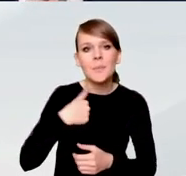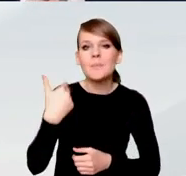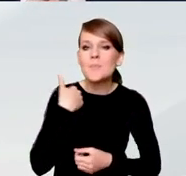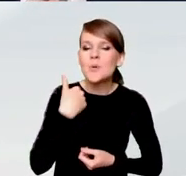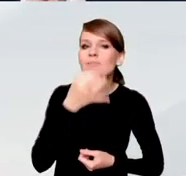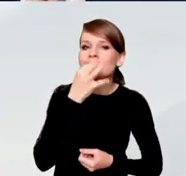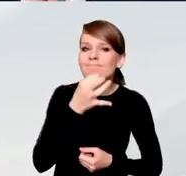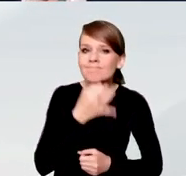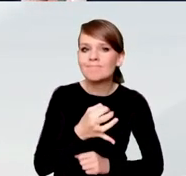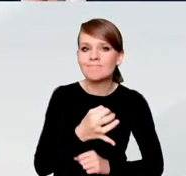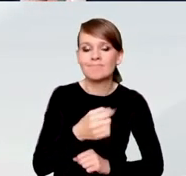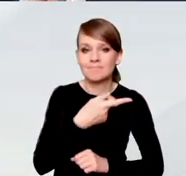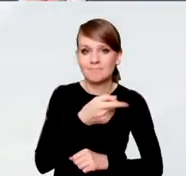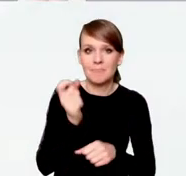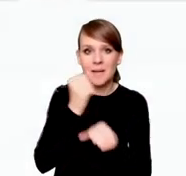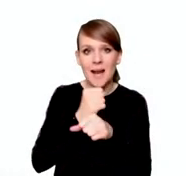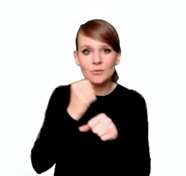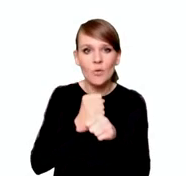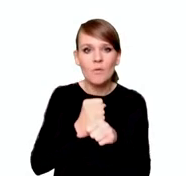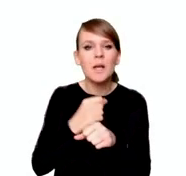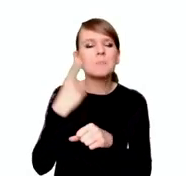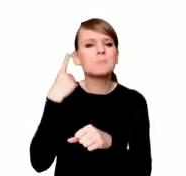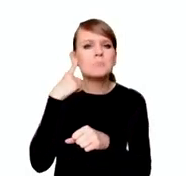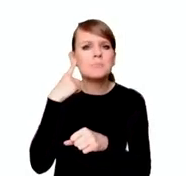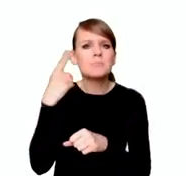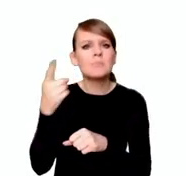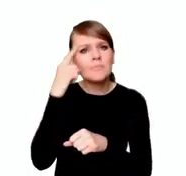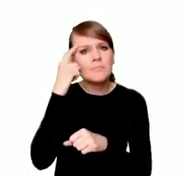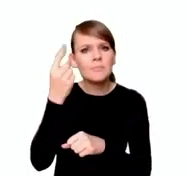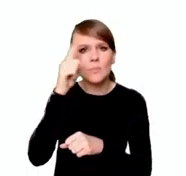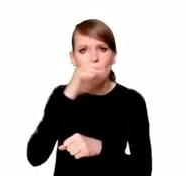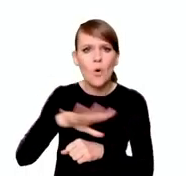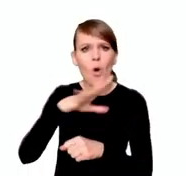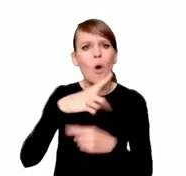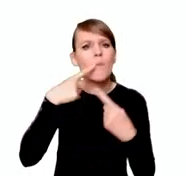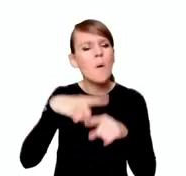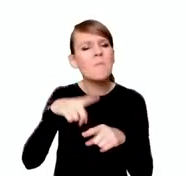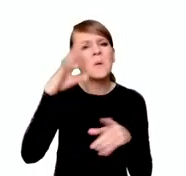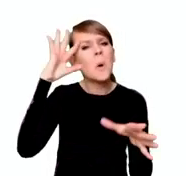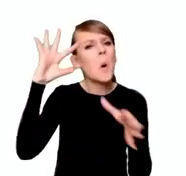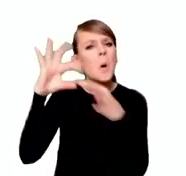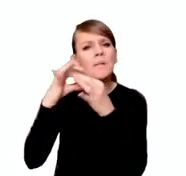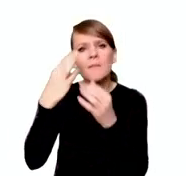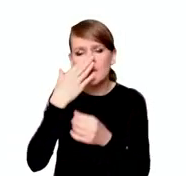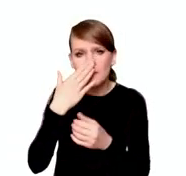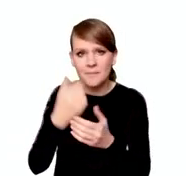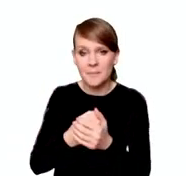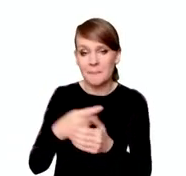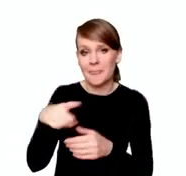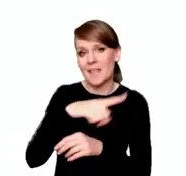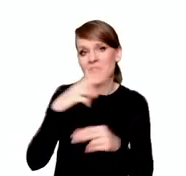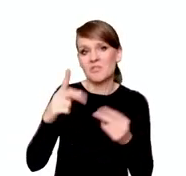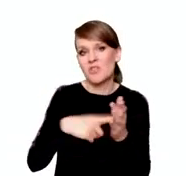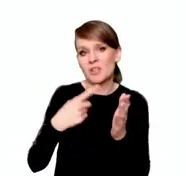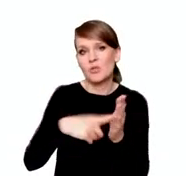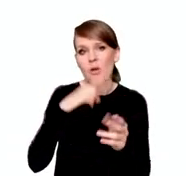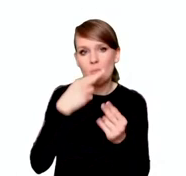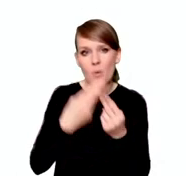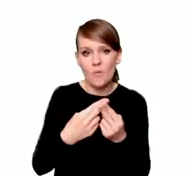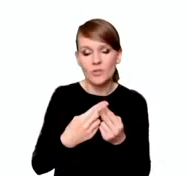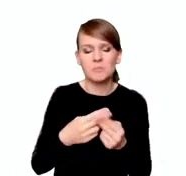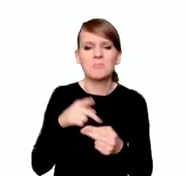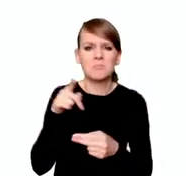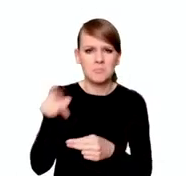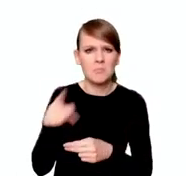czym pracownikom kojarzy się koncepcja społecznej odpowiedzialności i najczęściej pojawiały się odpowiedzi, że koncepcja społecznej